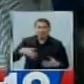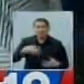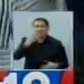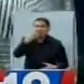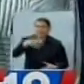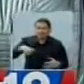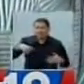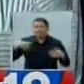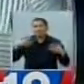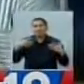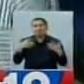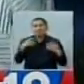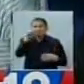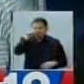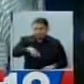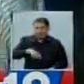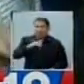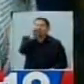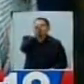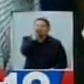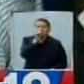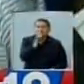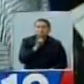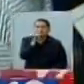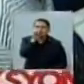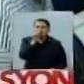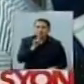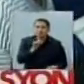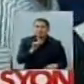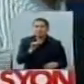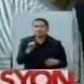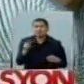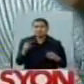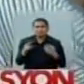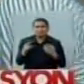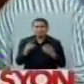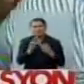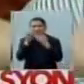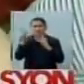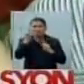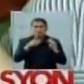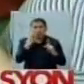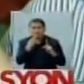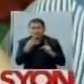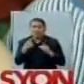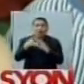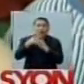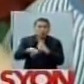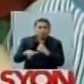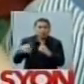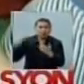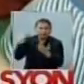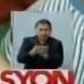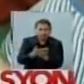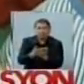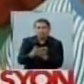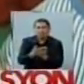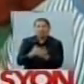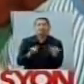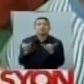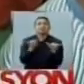kailangan tiyagain ng ating mga kababayan na nandito ngayon. At maaga nagpuntahan para makaboto, yun nga lang. Gaya ng kaso nitong dalawang